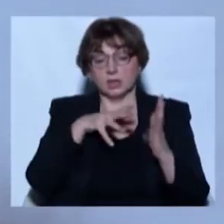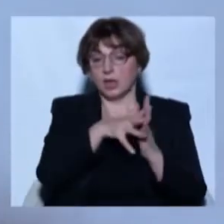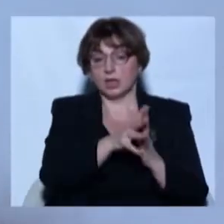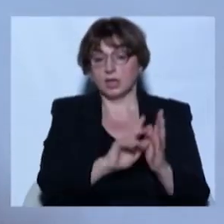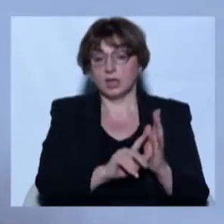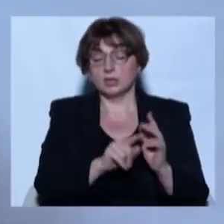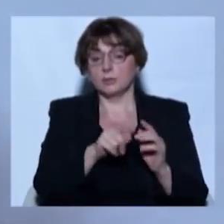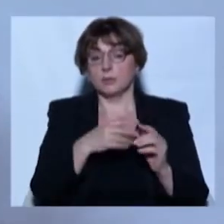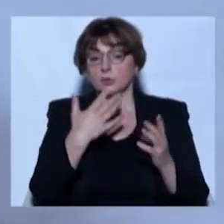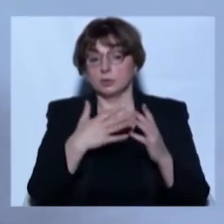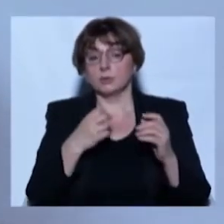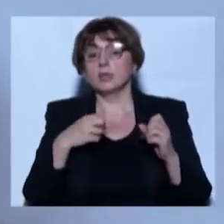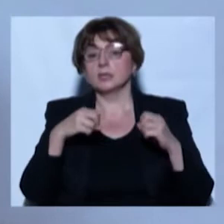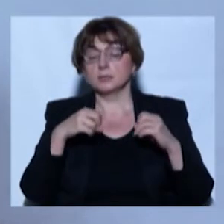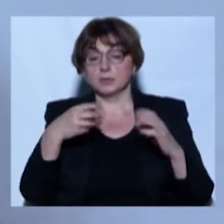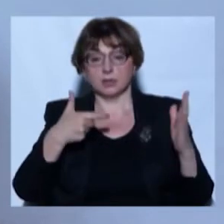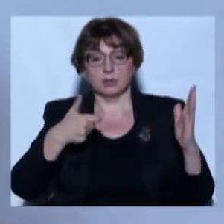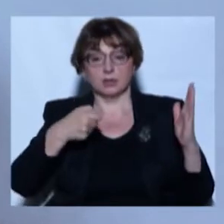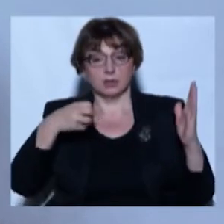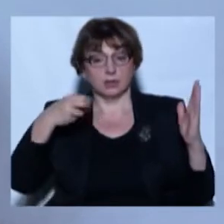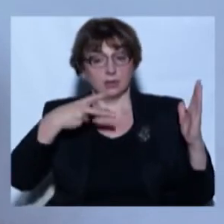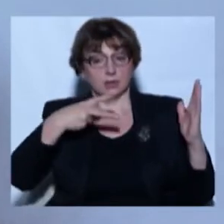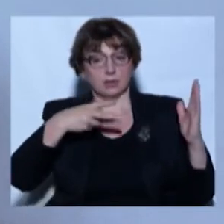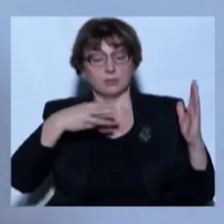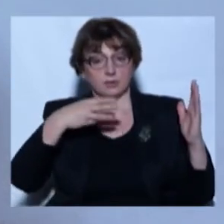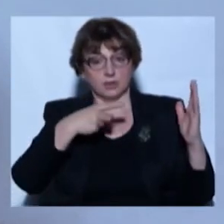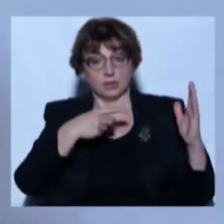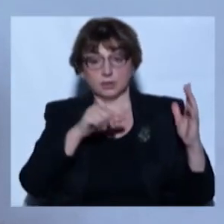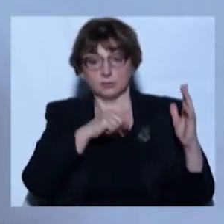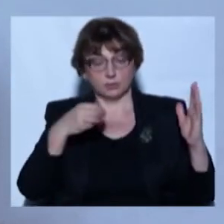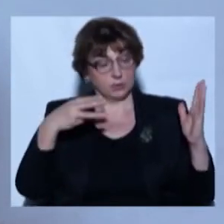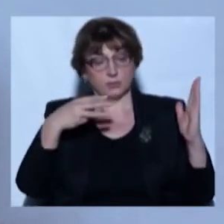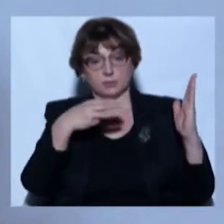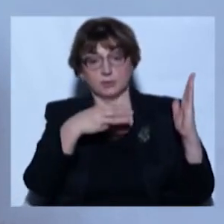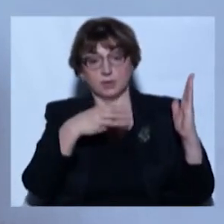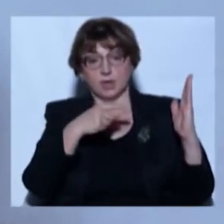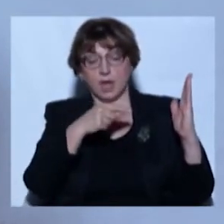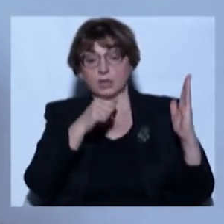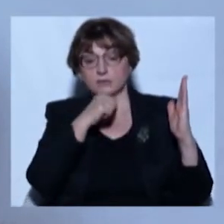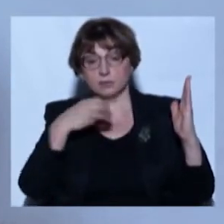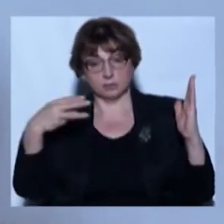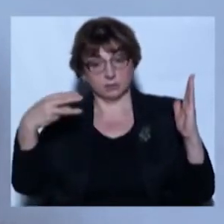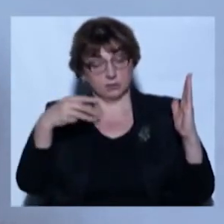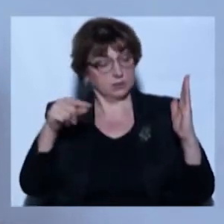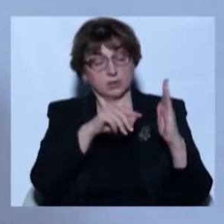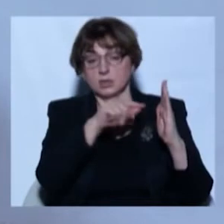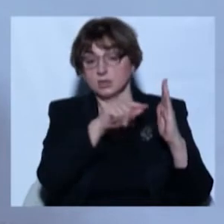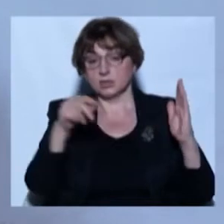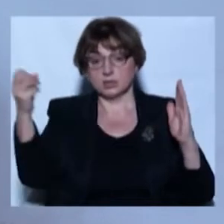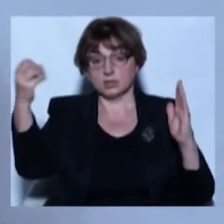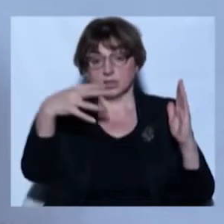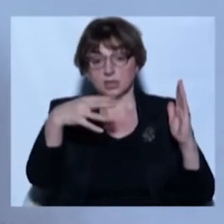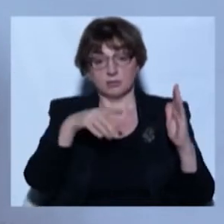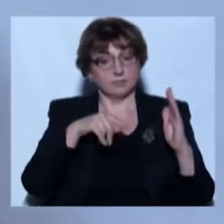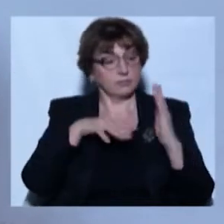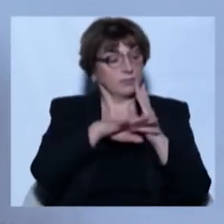թու մե սանած մի վանատեպ, անու սինատելիս ծխարոս, սինատելիս սխիվի աղար կարցել դեպա,